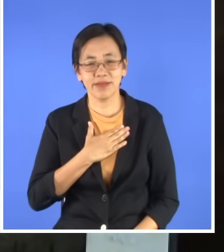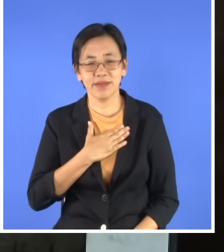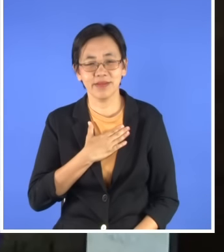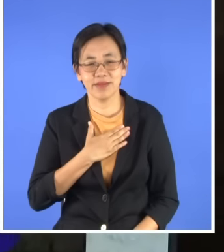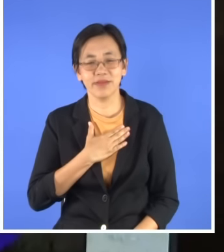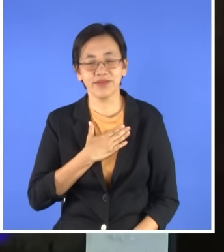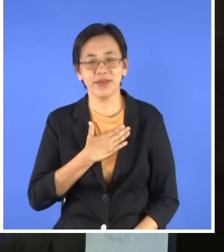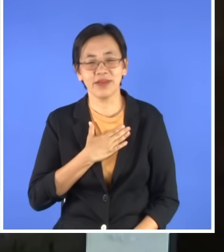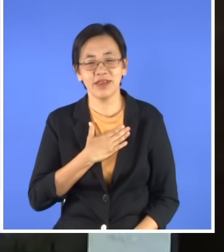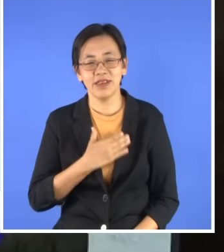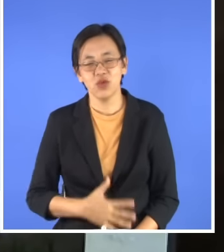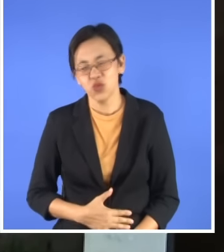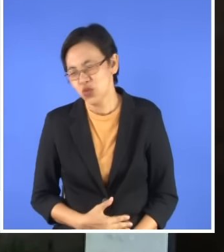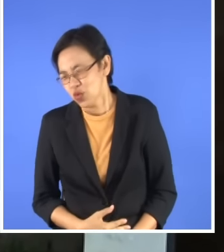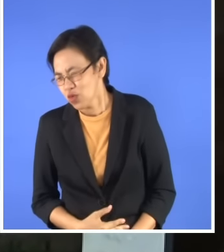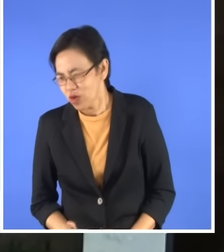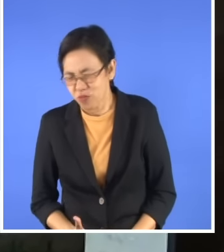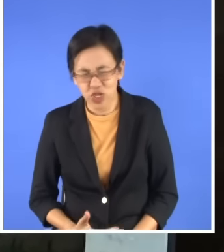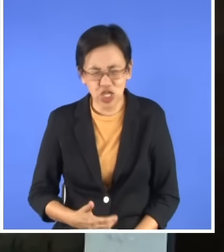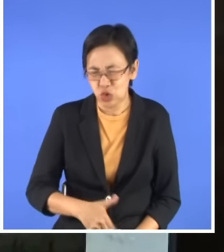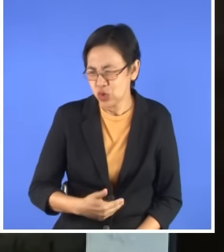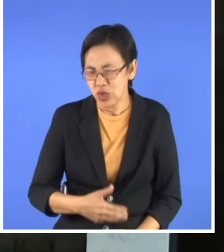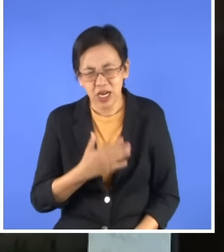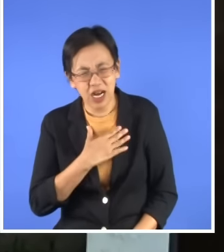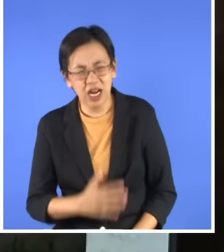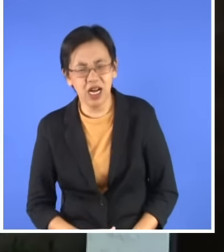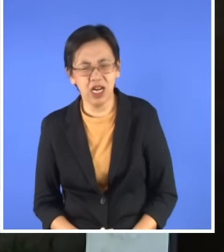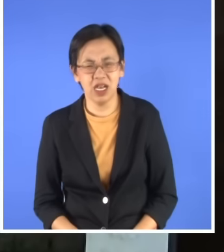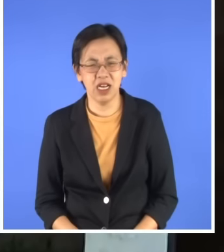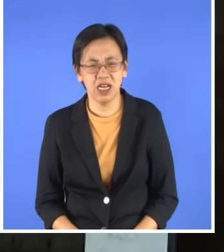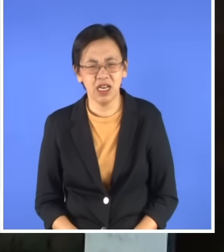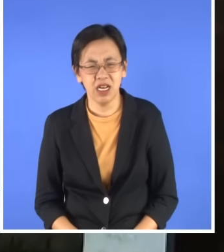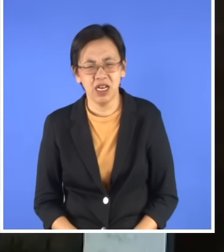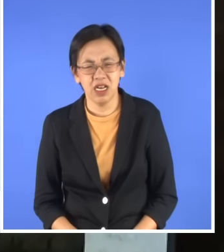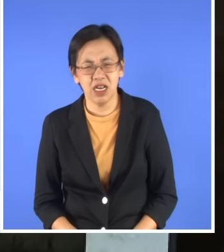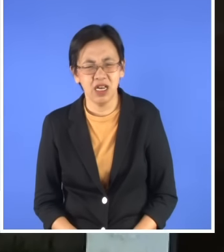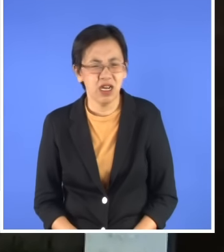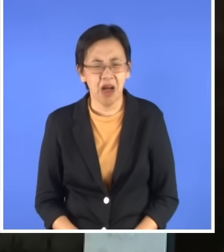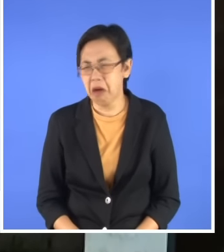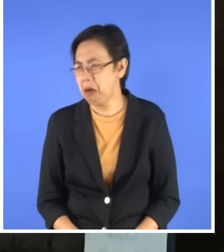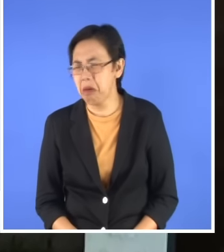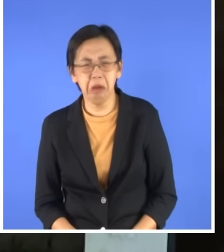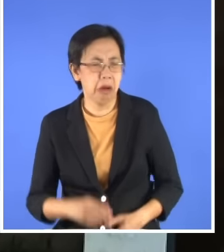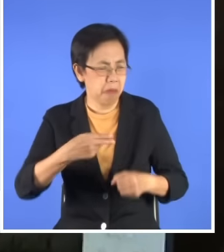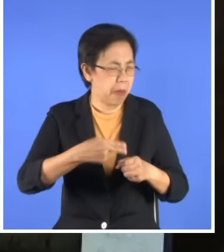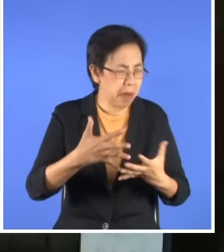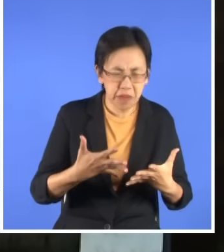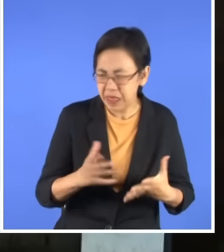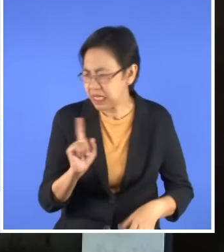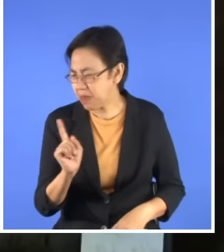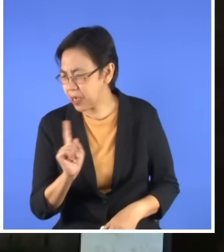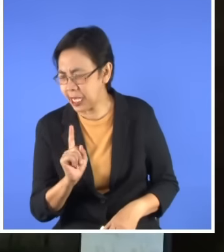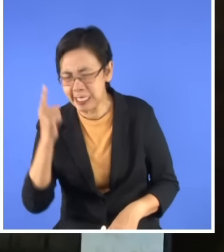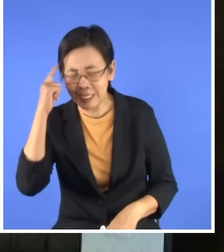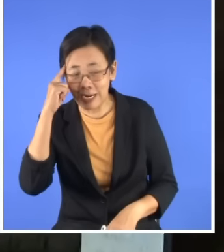ได้ปวดท้องขึ้นมานะคะและอีกอย่างก็คือตรงนั้นก็ใกล้จากปั๊มนะคะก็เลยใช้วิธีแก้ปัญหา